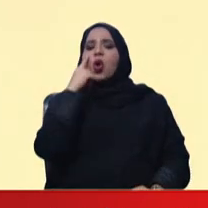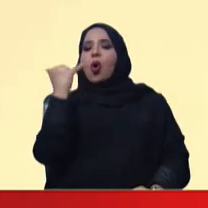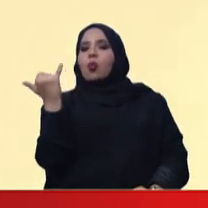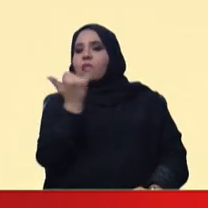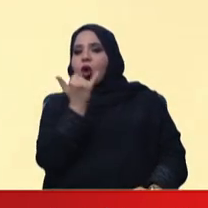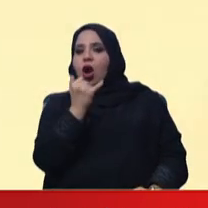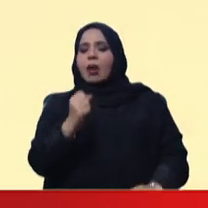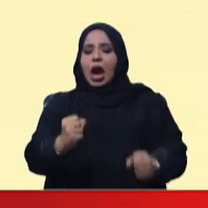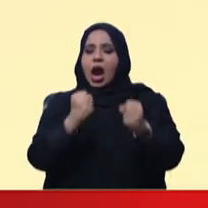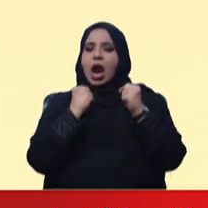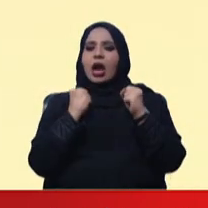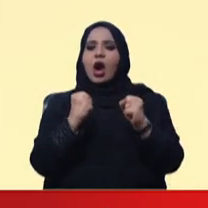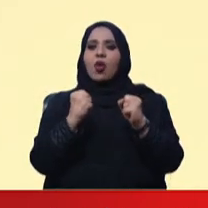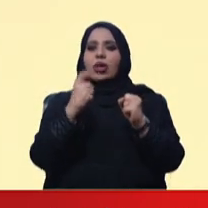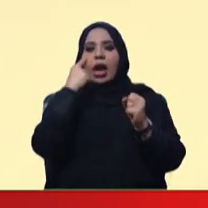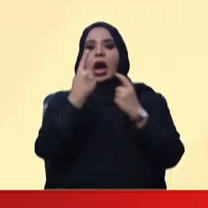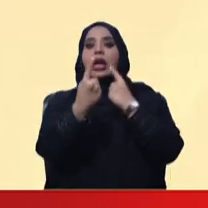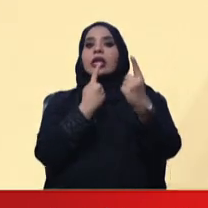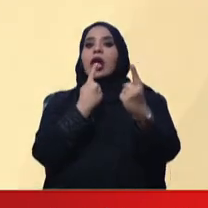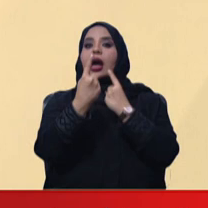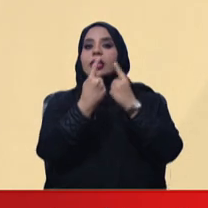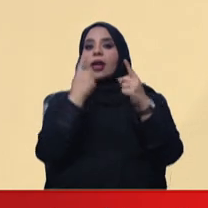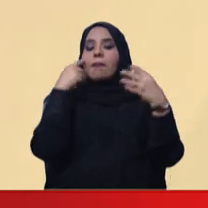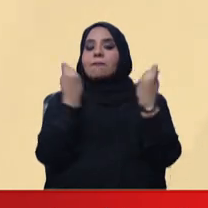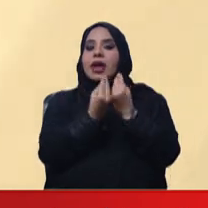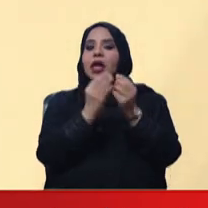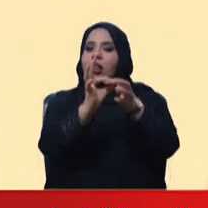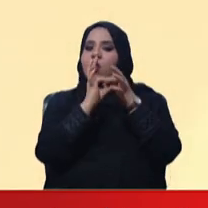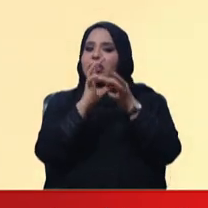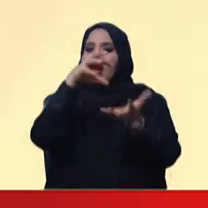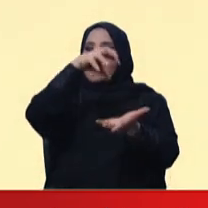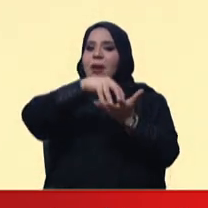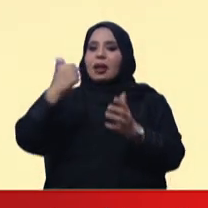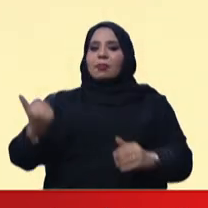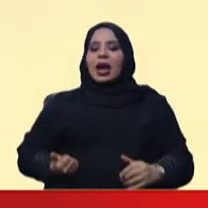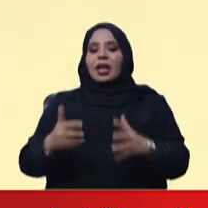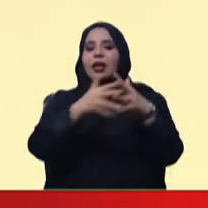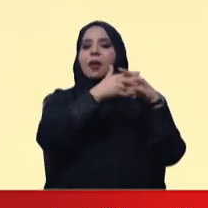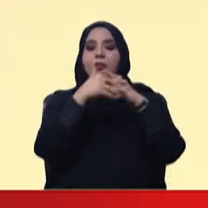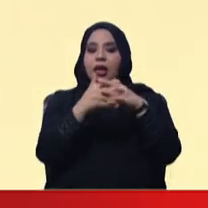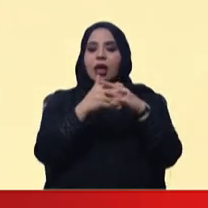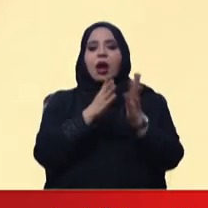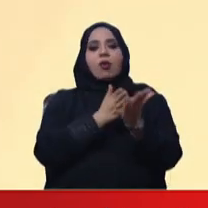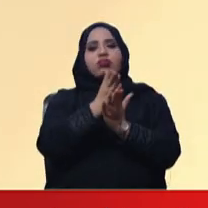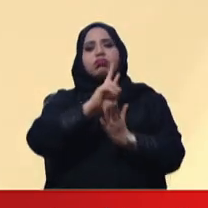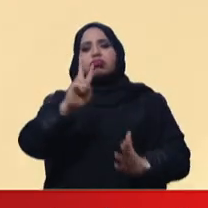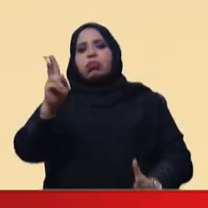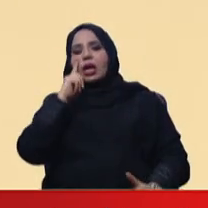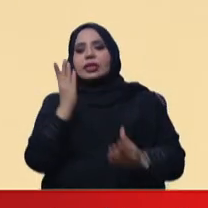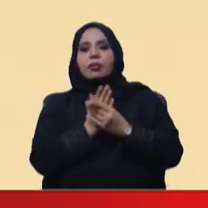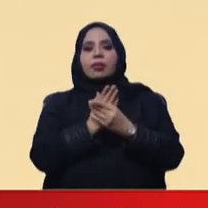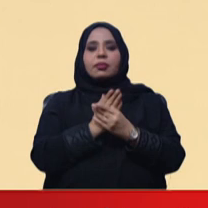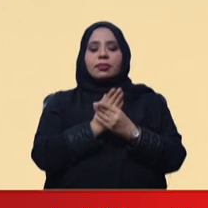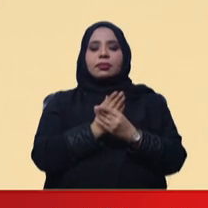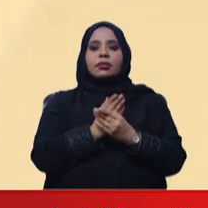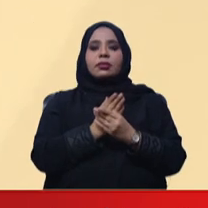متانة ورسوخ وعمق العلاقات البحرينية الأمريكية في جميع المجالات وعلى